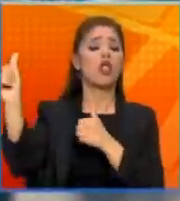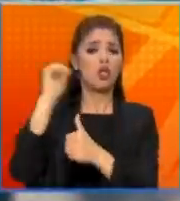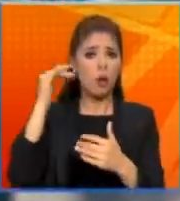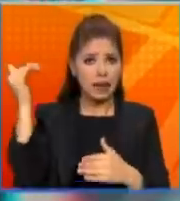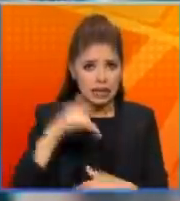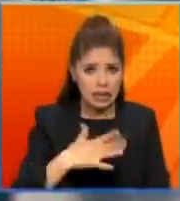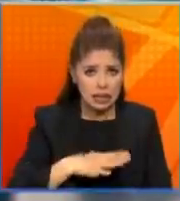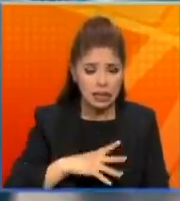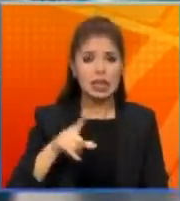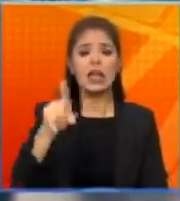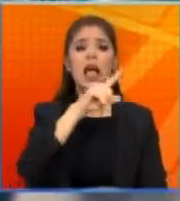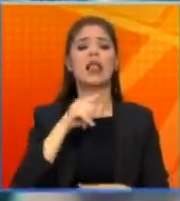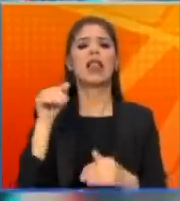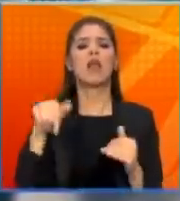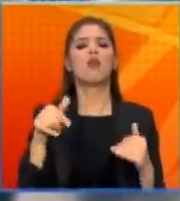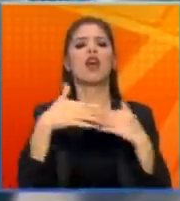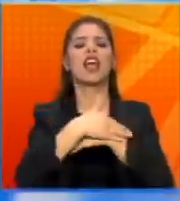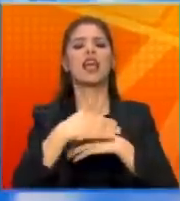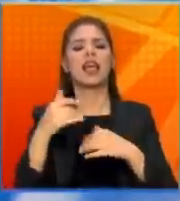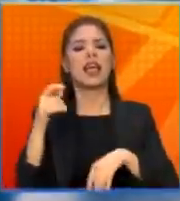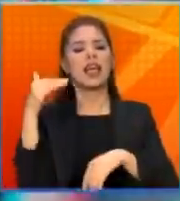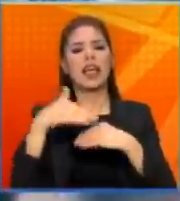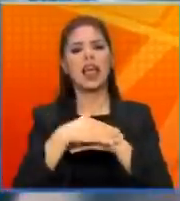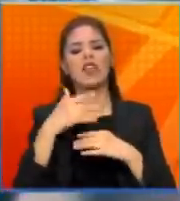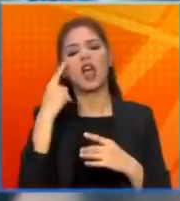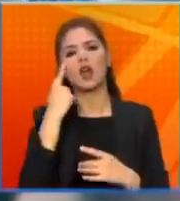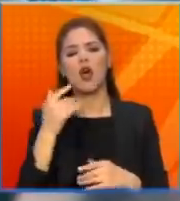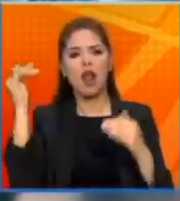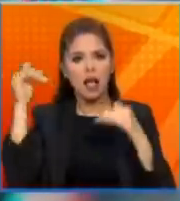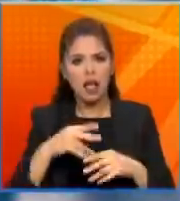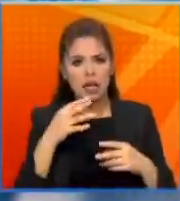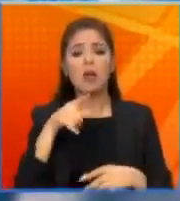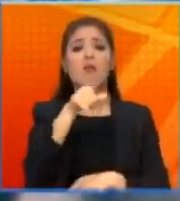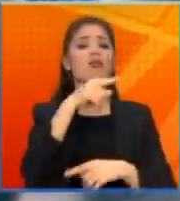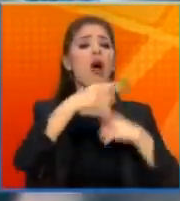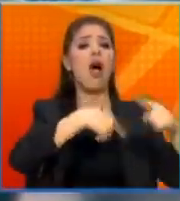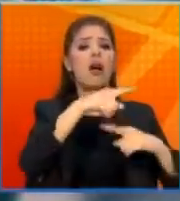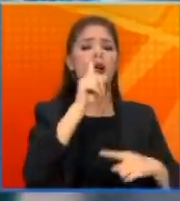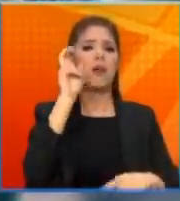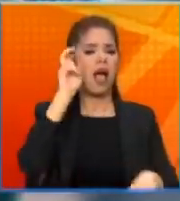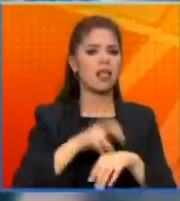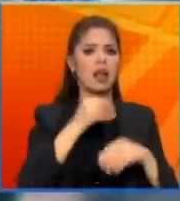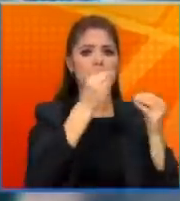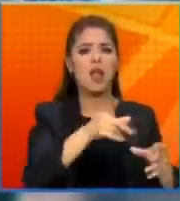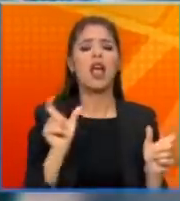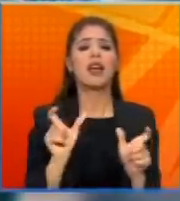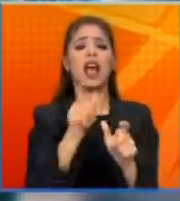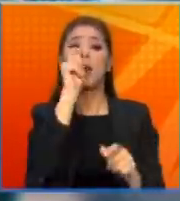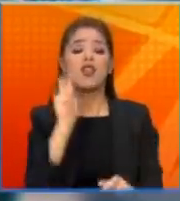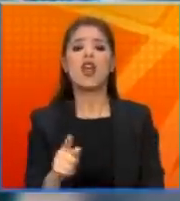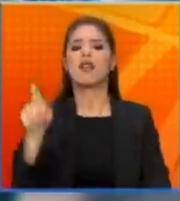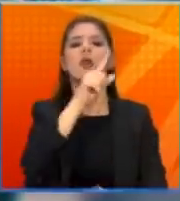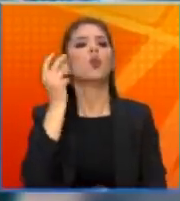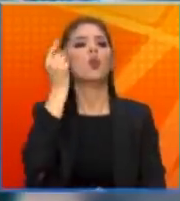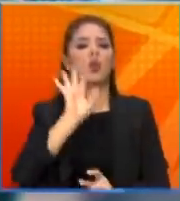yarısına kadar süre tanındı dedik. Dönecek olanlara ve tabii yakınlarına bir hatırlatma daha yapalım. Karantina şartını unutmasınlar